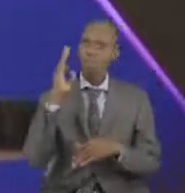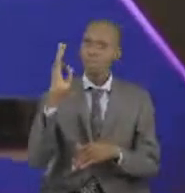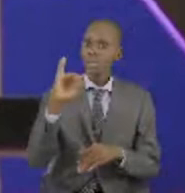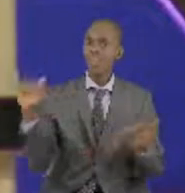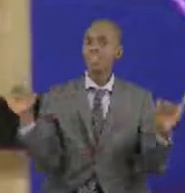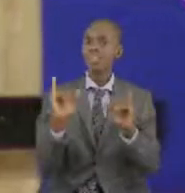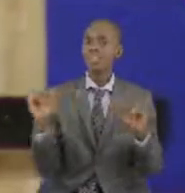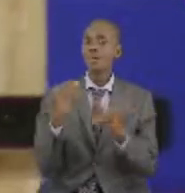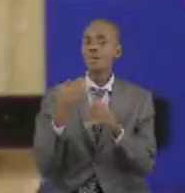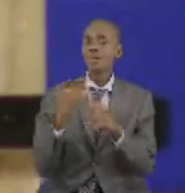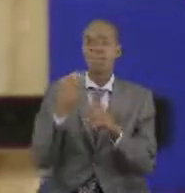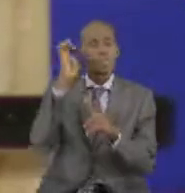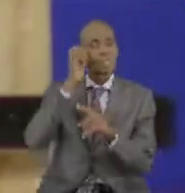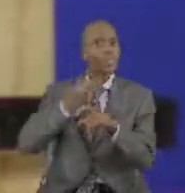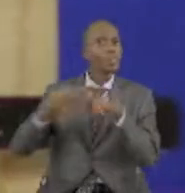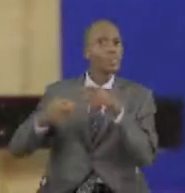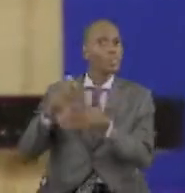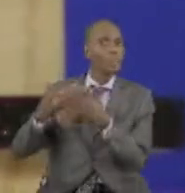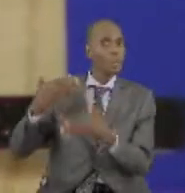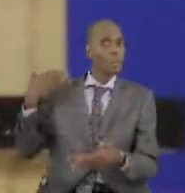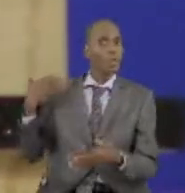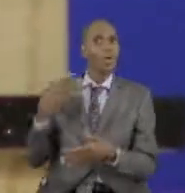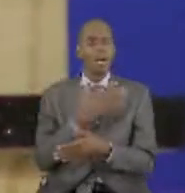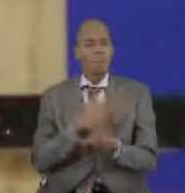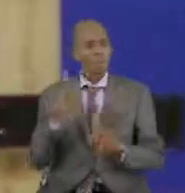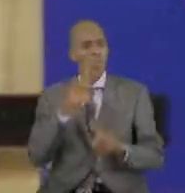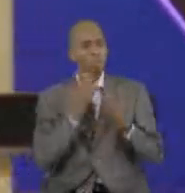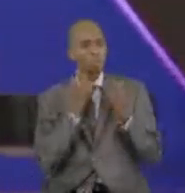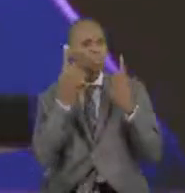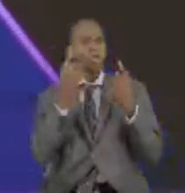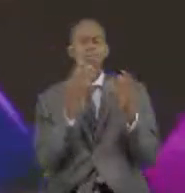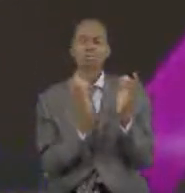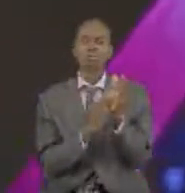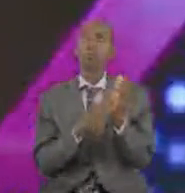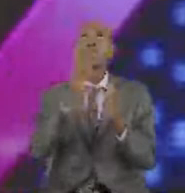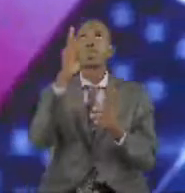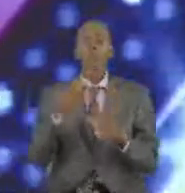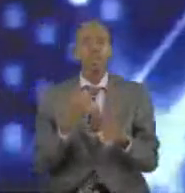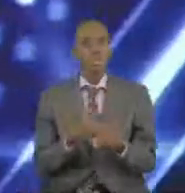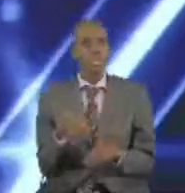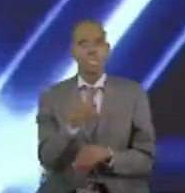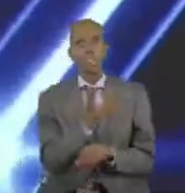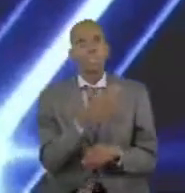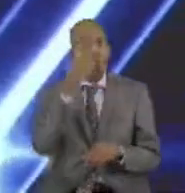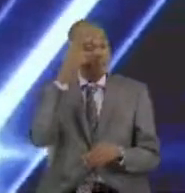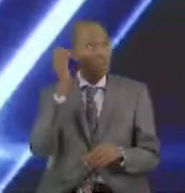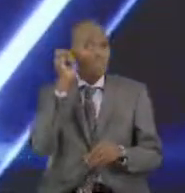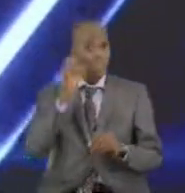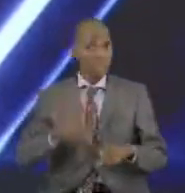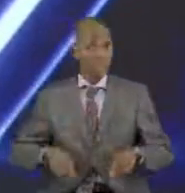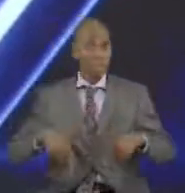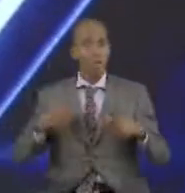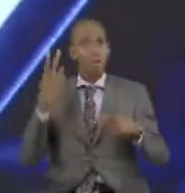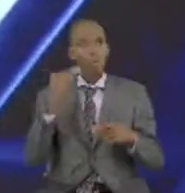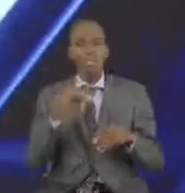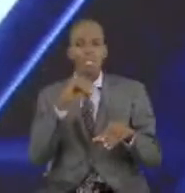qui l'avait persécuté avant et elle le glorifier dieu à mon sujet sa vie et